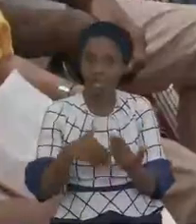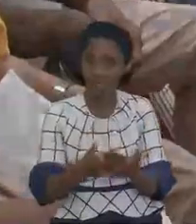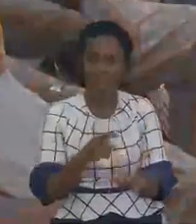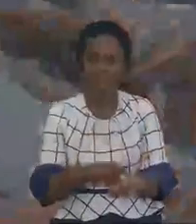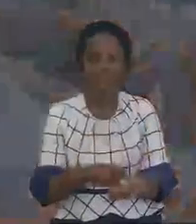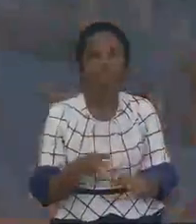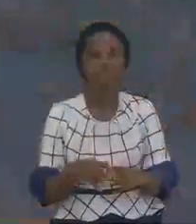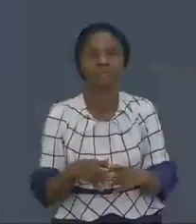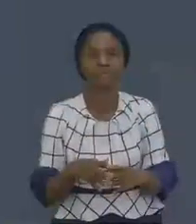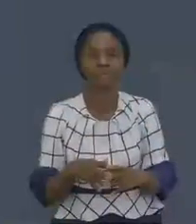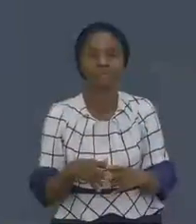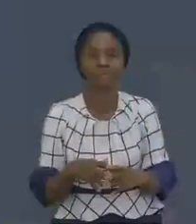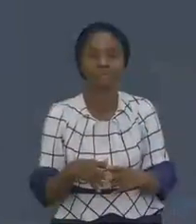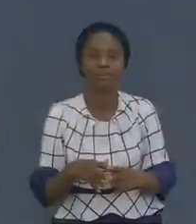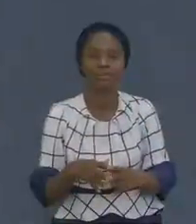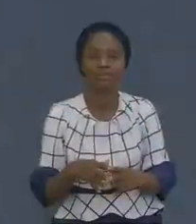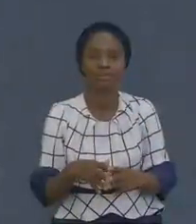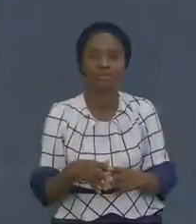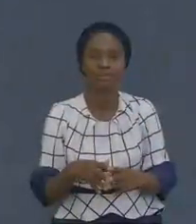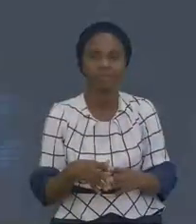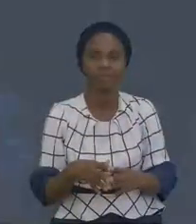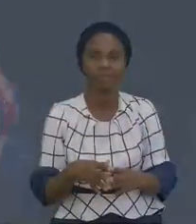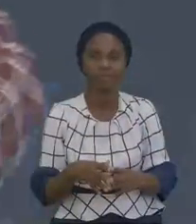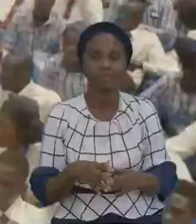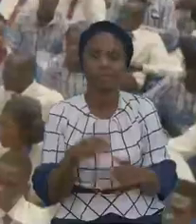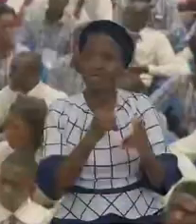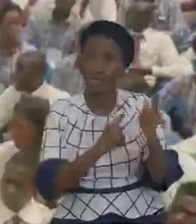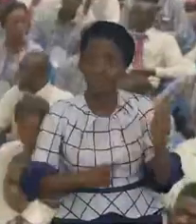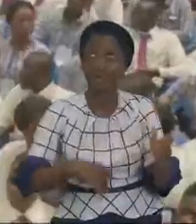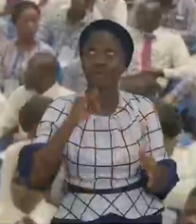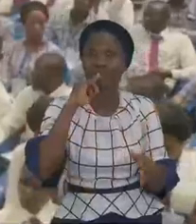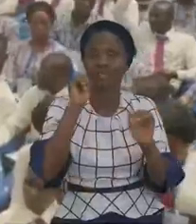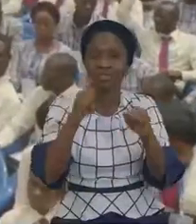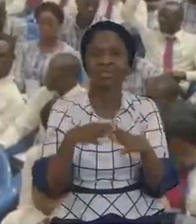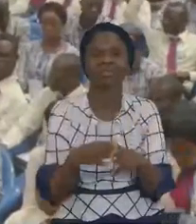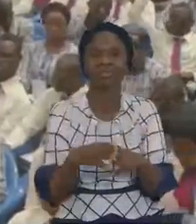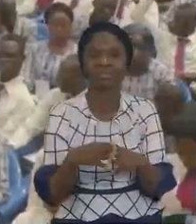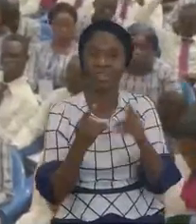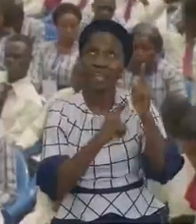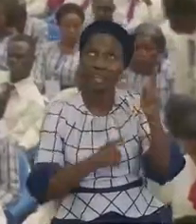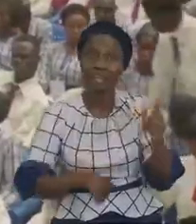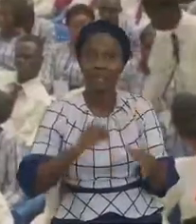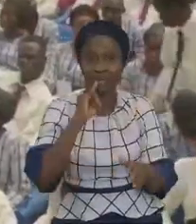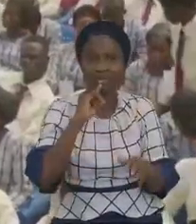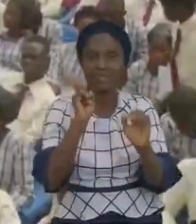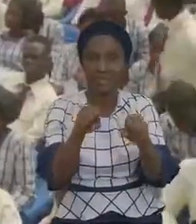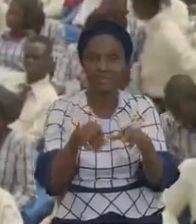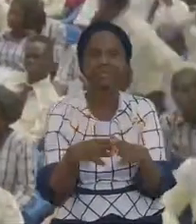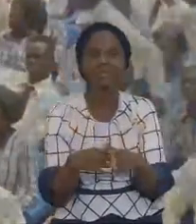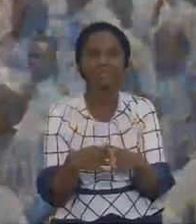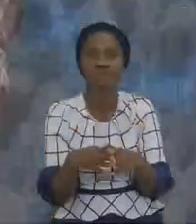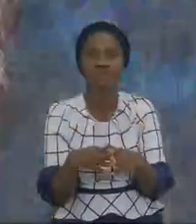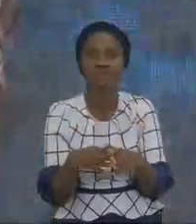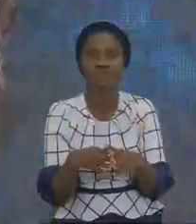Et le Seigneur est capable. J'ai dit, le Seigneur est capable. Le désir, la